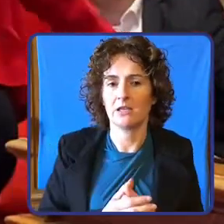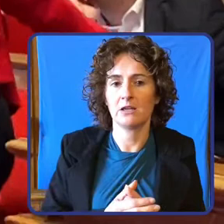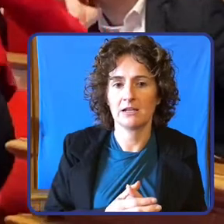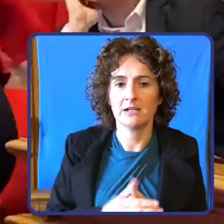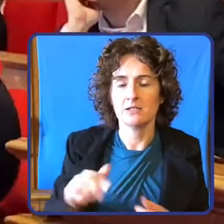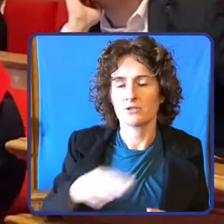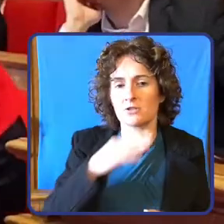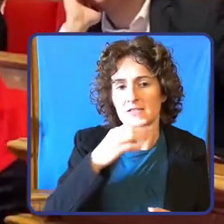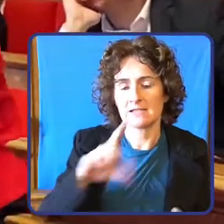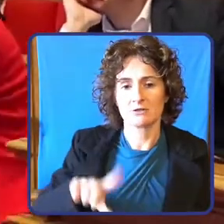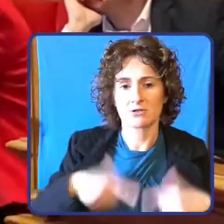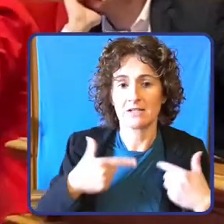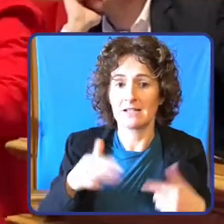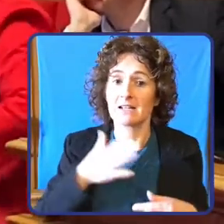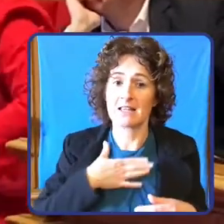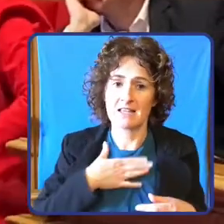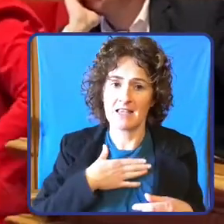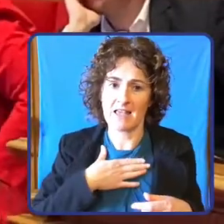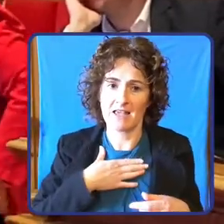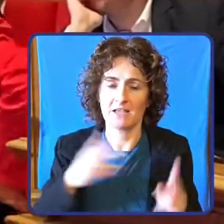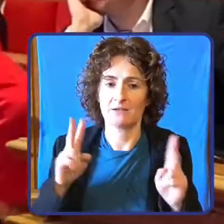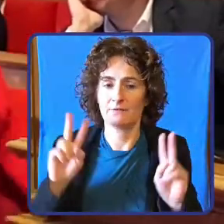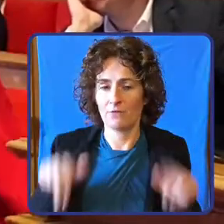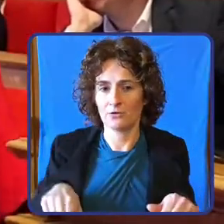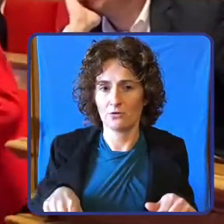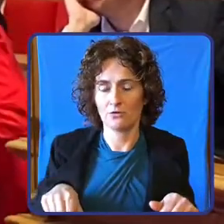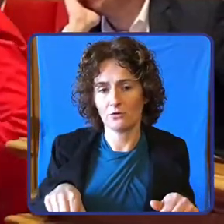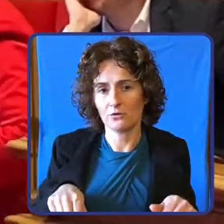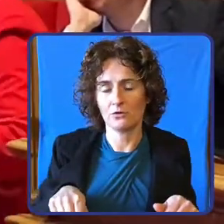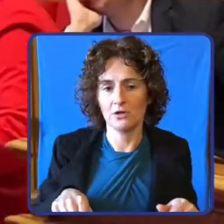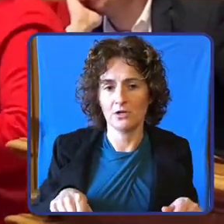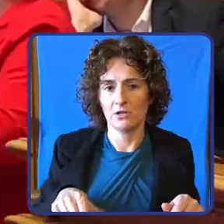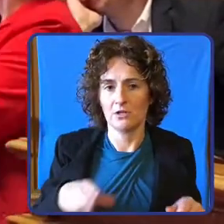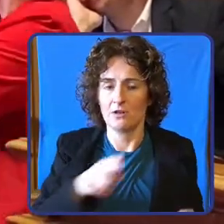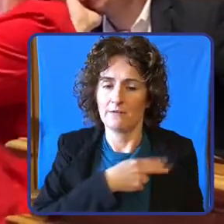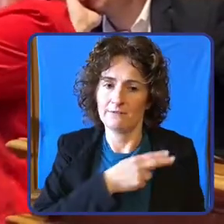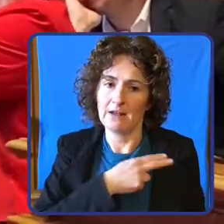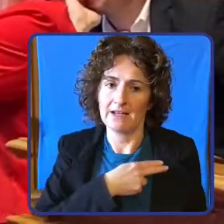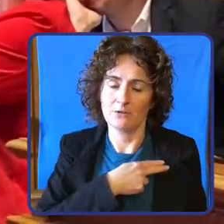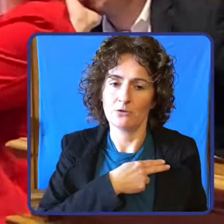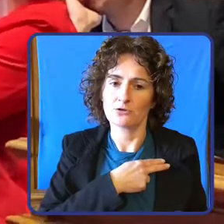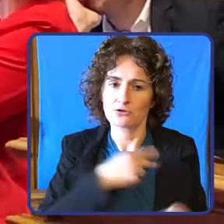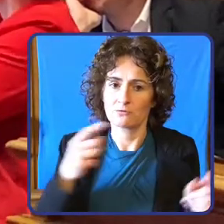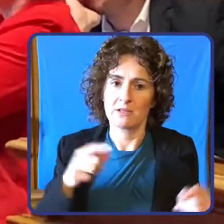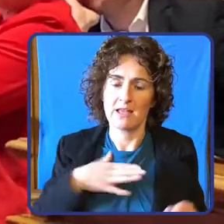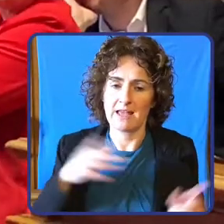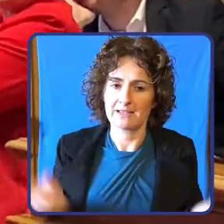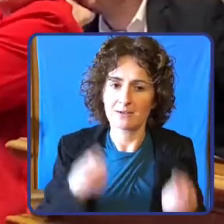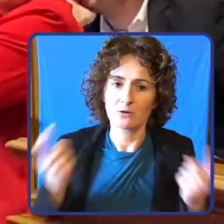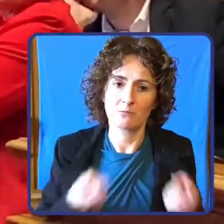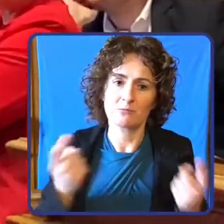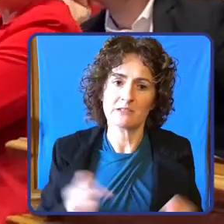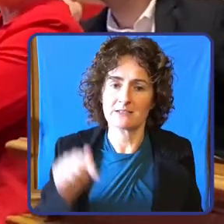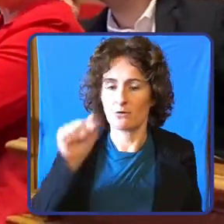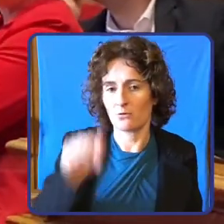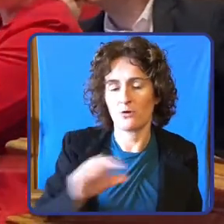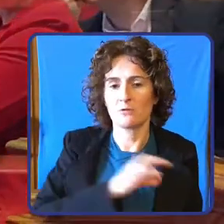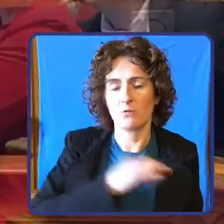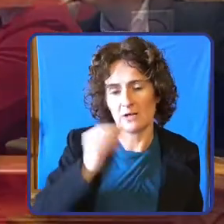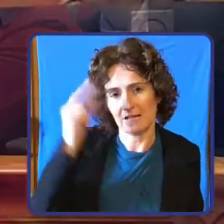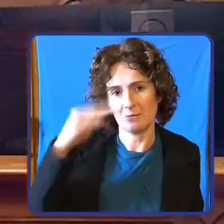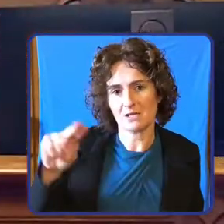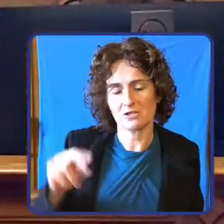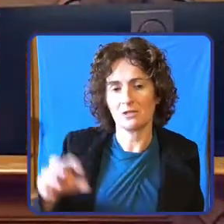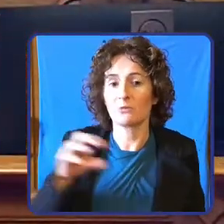kell lobbiznia. Úgyhogy köszönöm szépen, és kérem polgármester urat és mindenkit, hogy témához kapcsolódó, szóljon hozzá. Köszönöm szépen. Nagyon